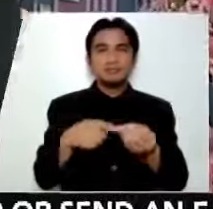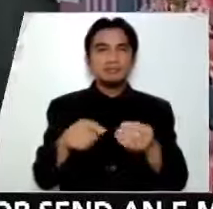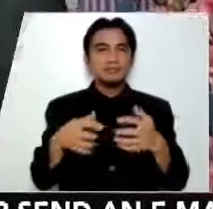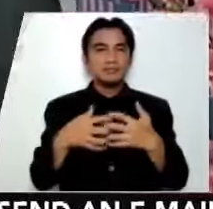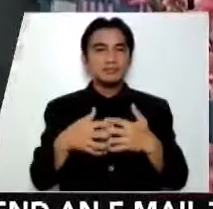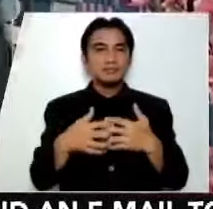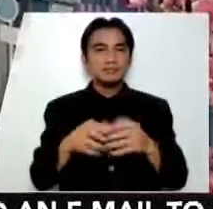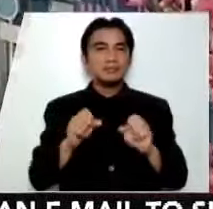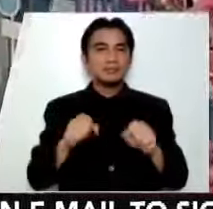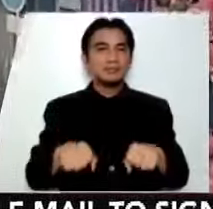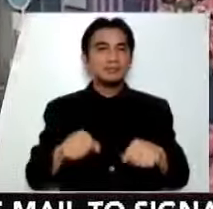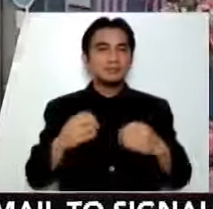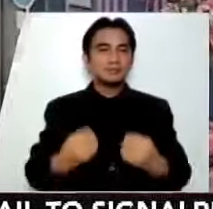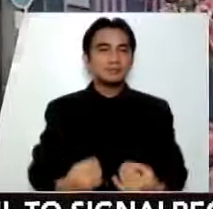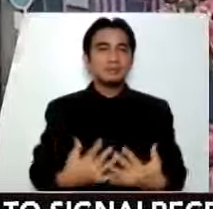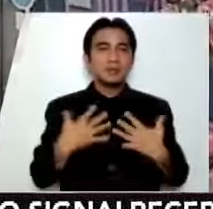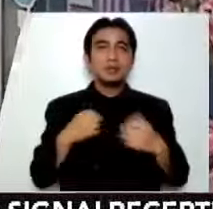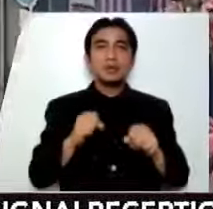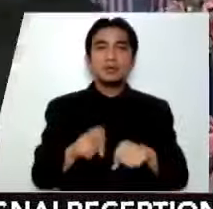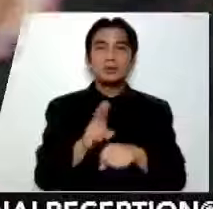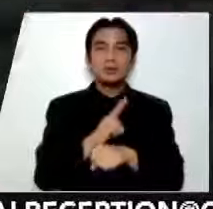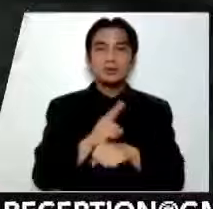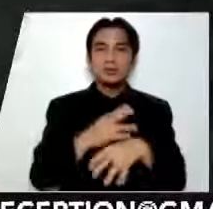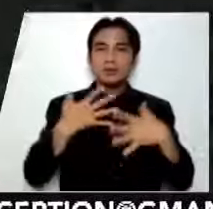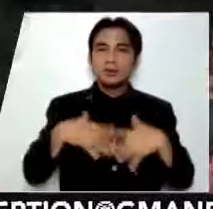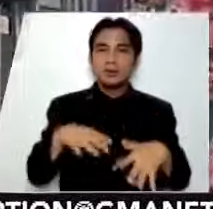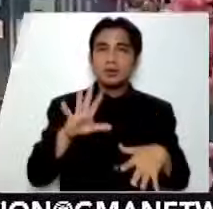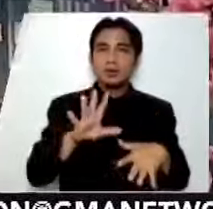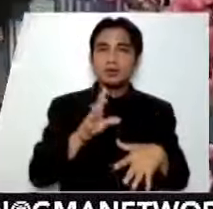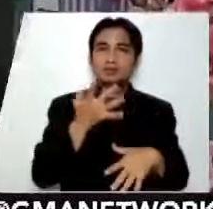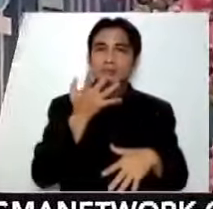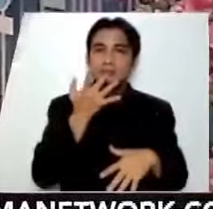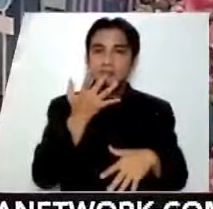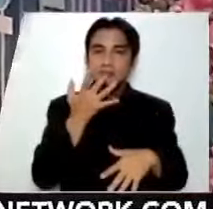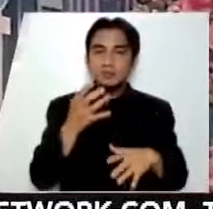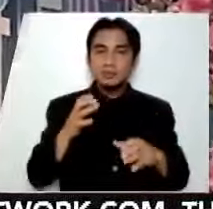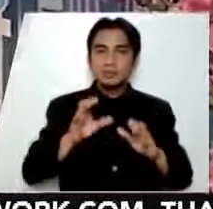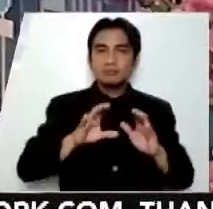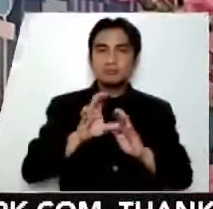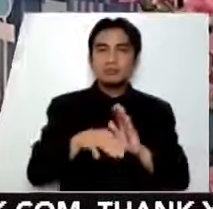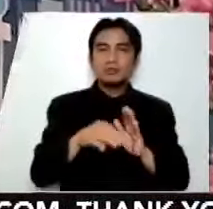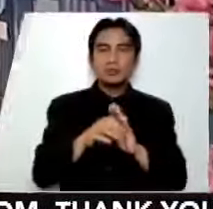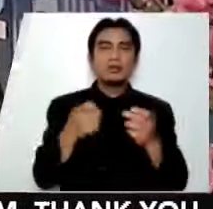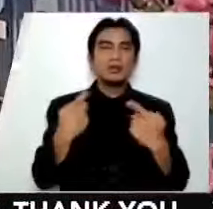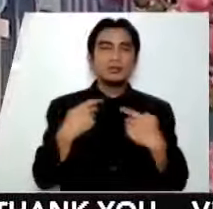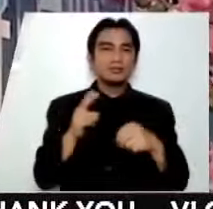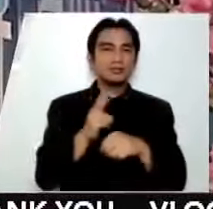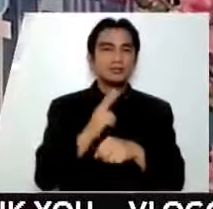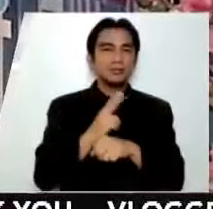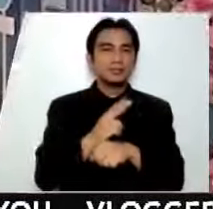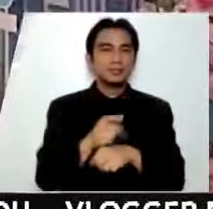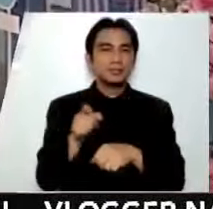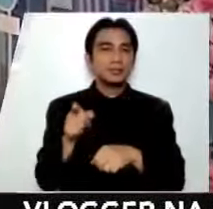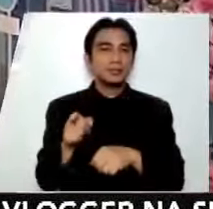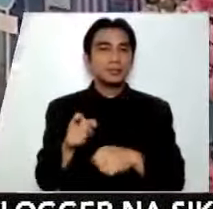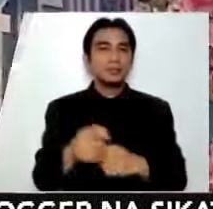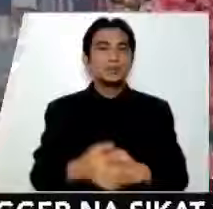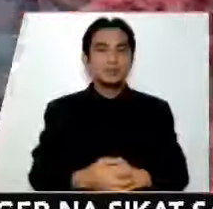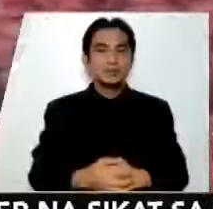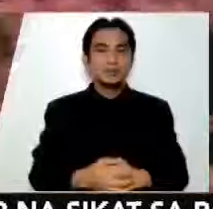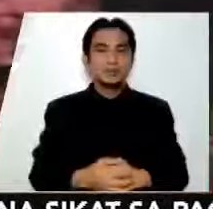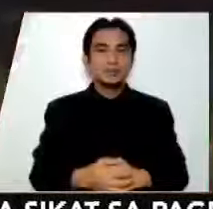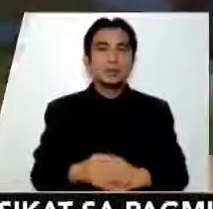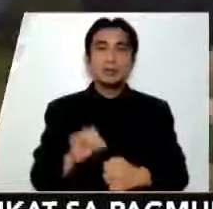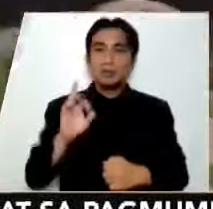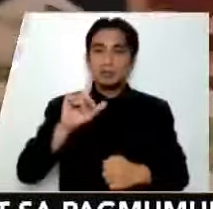magsuot ng costume ng iyong paboritong anime character. Katulad na lamang ng costume na ito ni Nezuko. At kapag nasuot mo na to, syempre